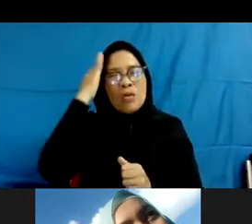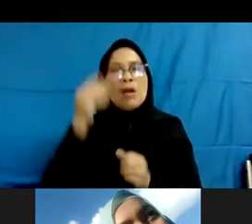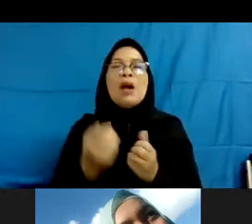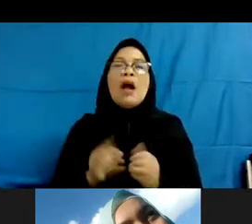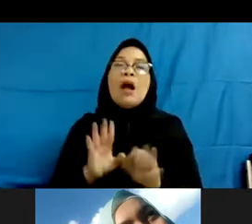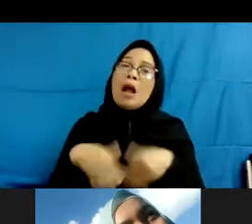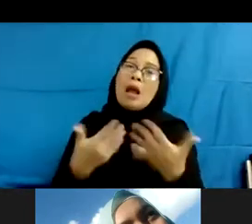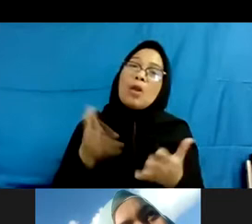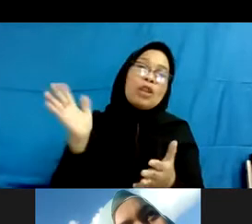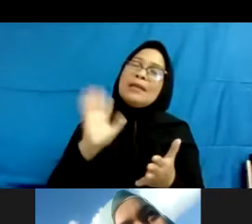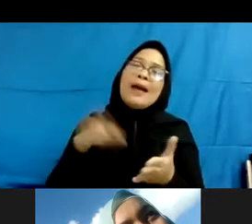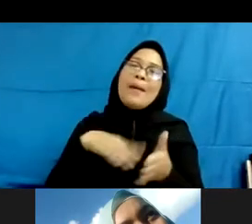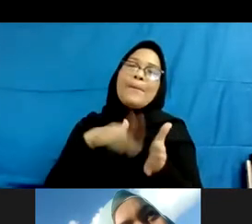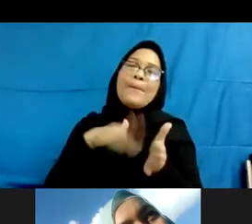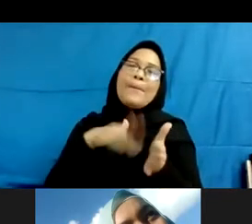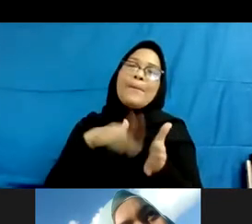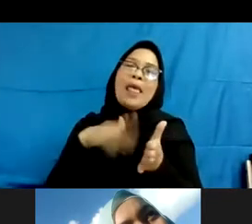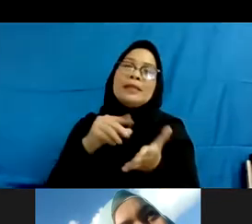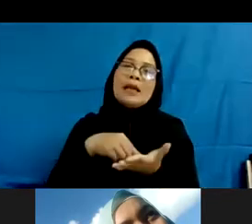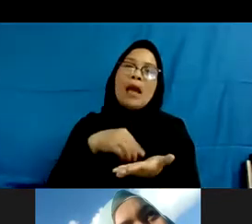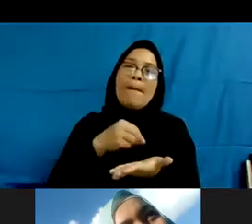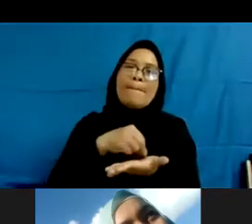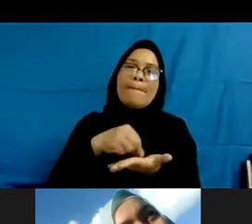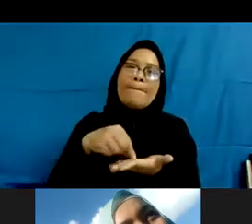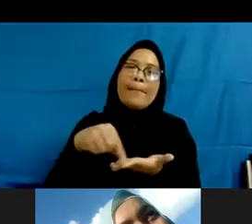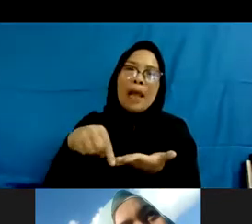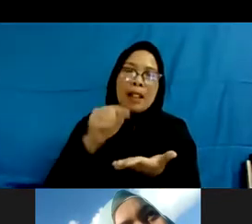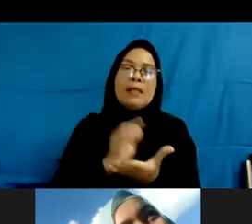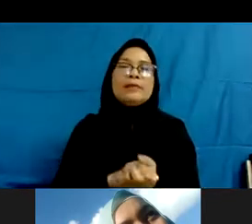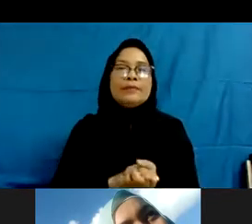ke pencapaian saat ini ya. Nah terus